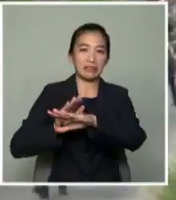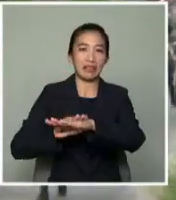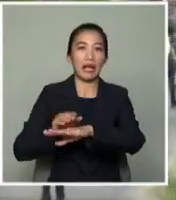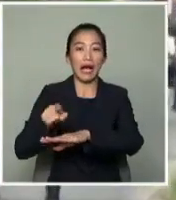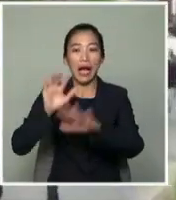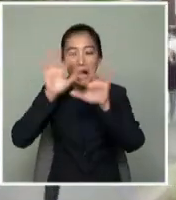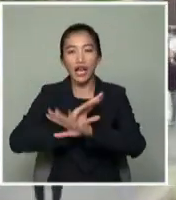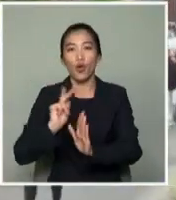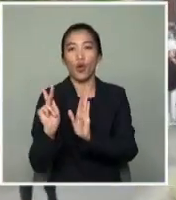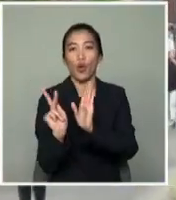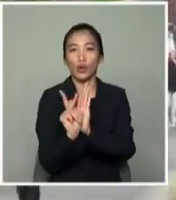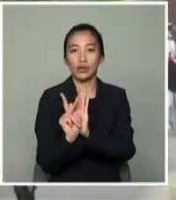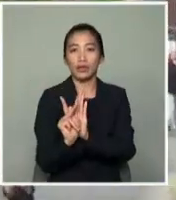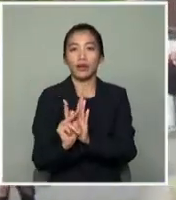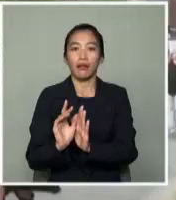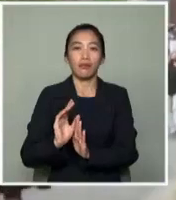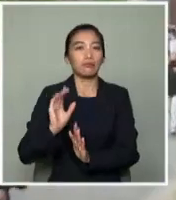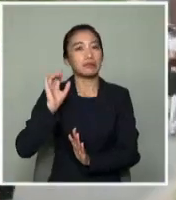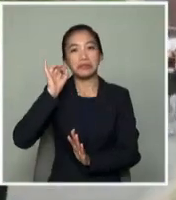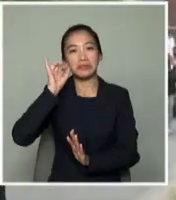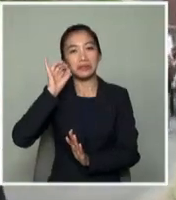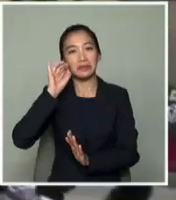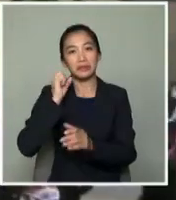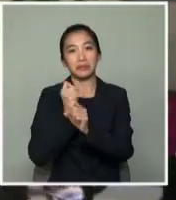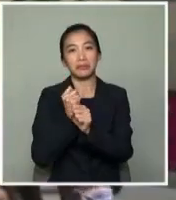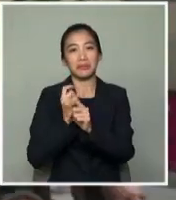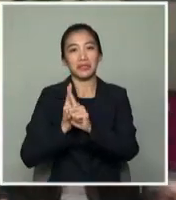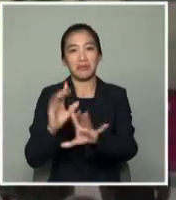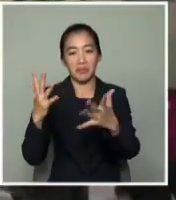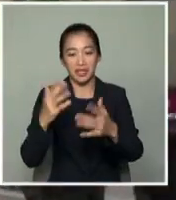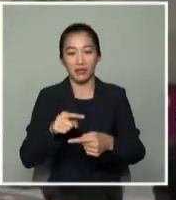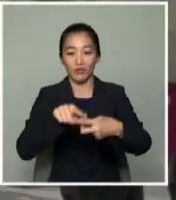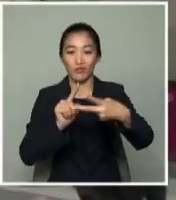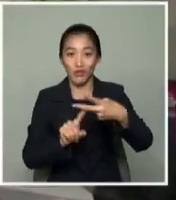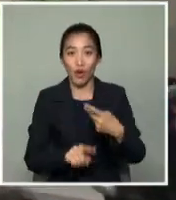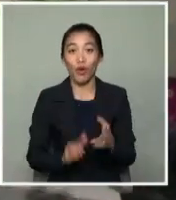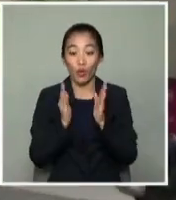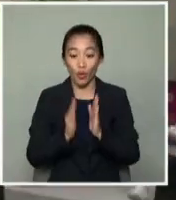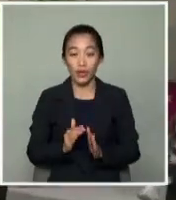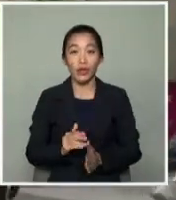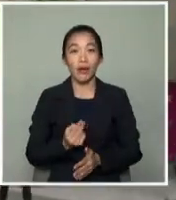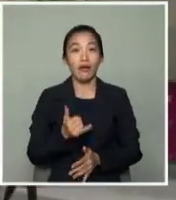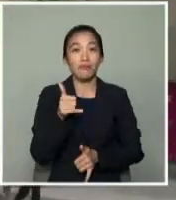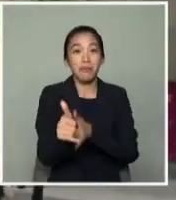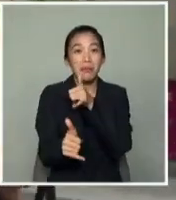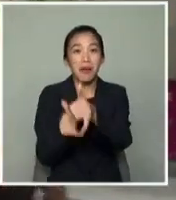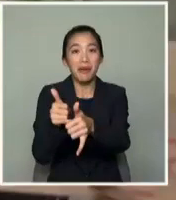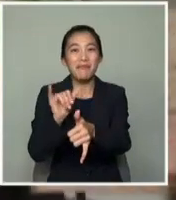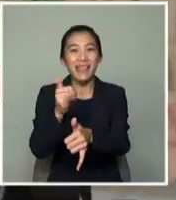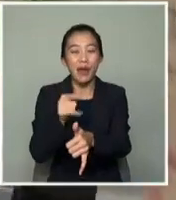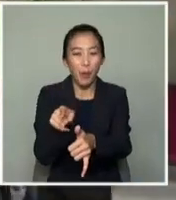มาแล้วแล้วนอกจากนี้ค่ะยังพบปัญหาอีกว่าลูกค้าตามไนท์คลับมักให้ชื่อปล